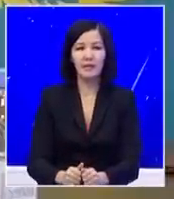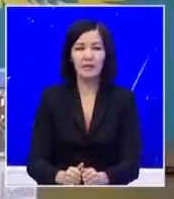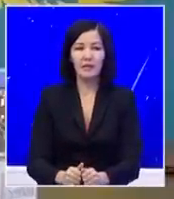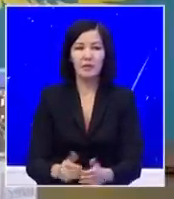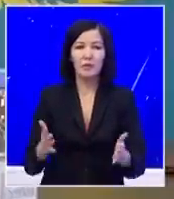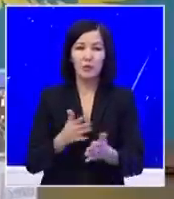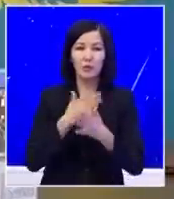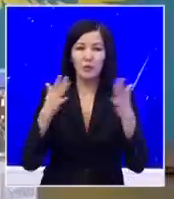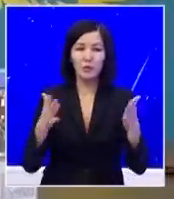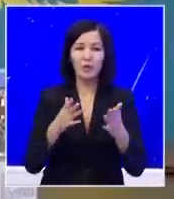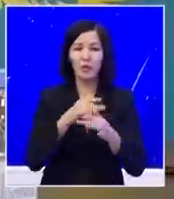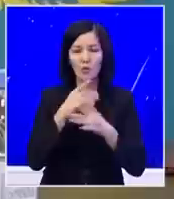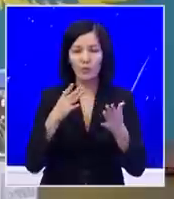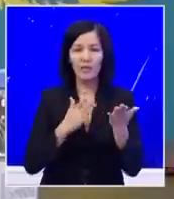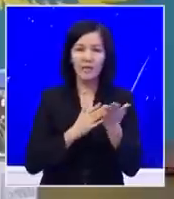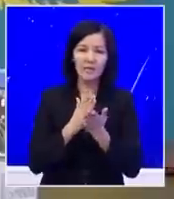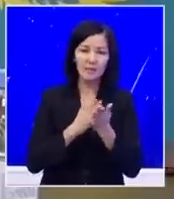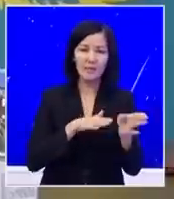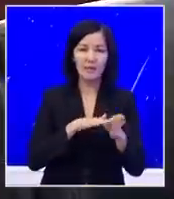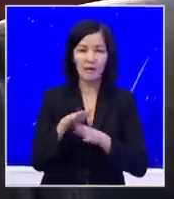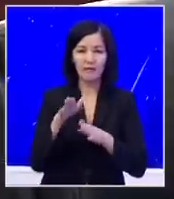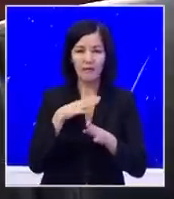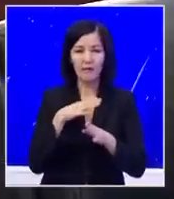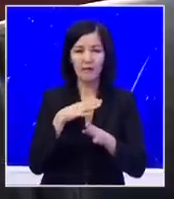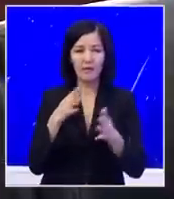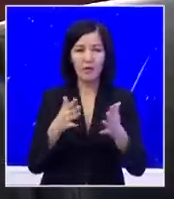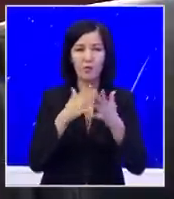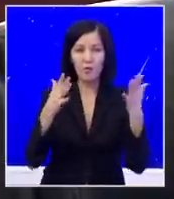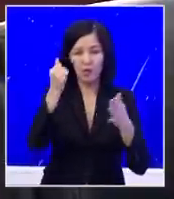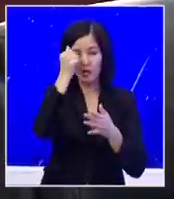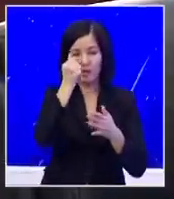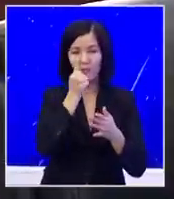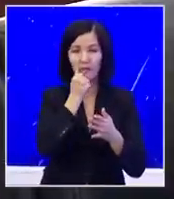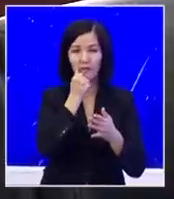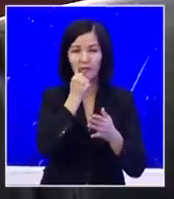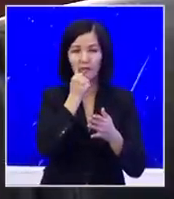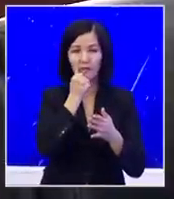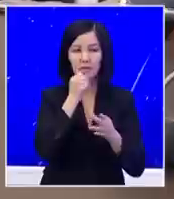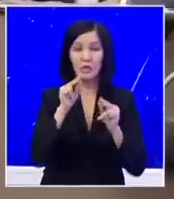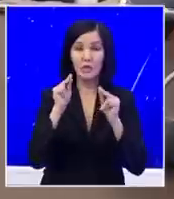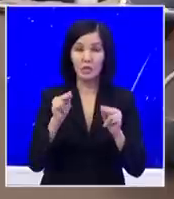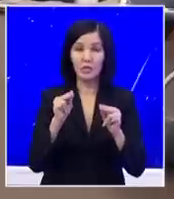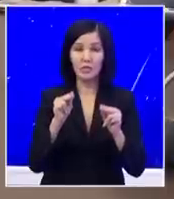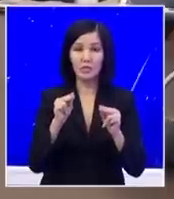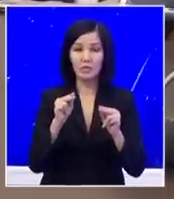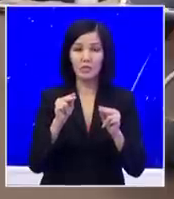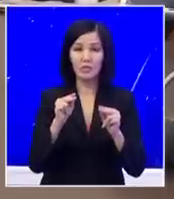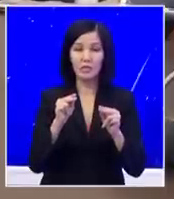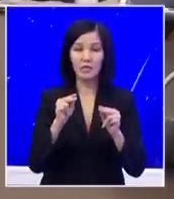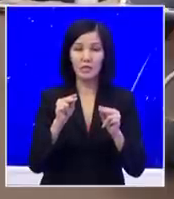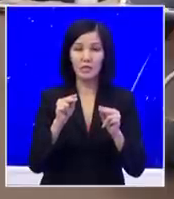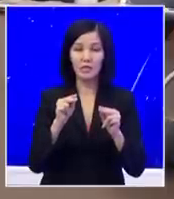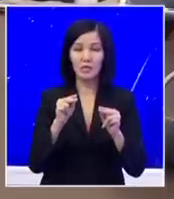Үлкен дәрежеге жетті Серікбай Өрікбайович. Огромную работу сделал. Шын, нет пенсии,